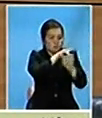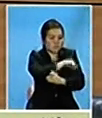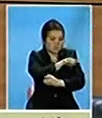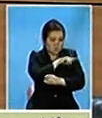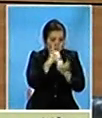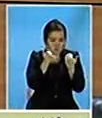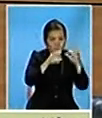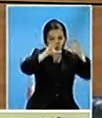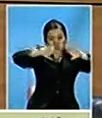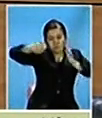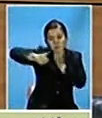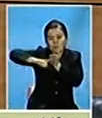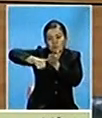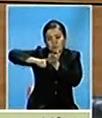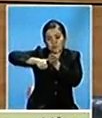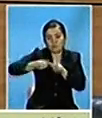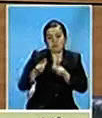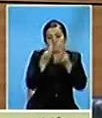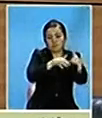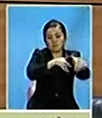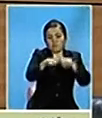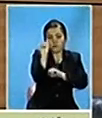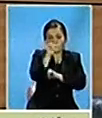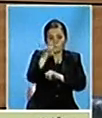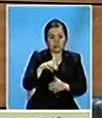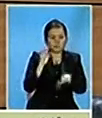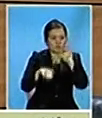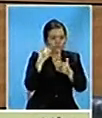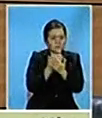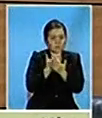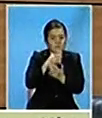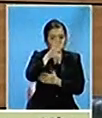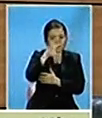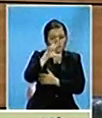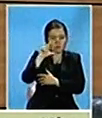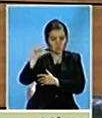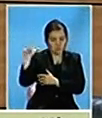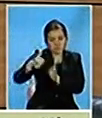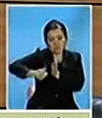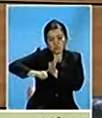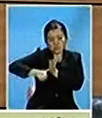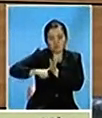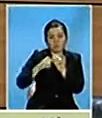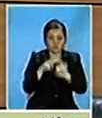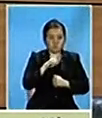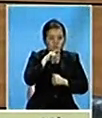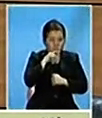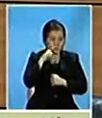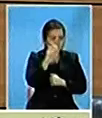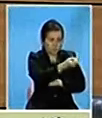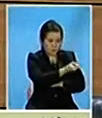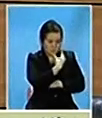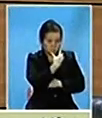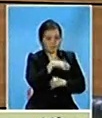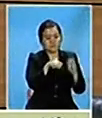างชำระหนี้ชาวบ้านอยู่ประมาณ500ล้านบาทครับ นี่คือข้อมูลที่ผมทราบจากชาวจังหวั